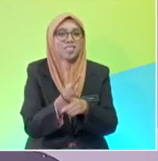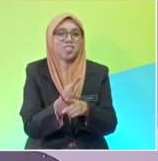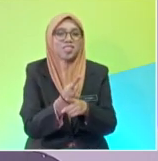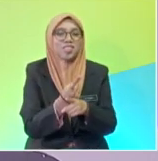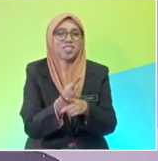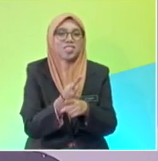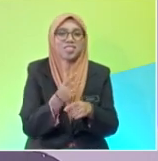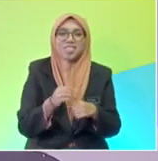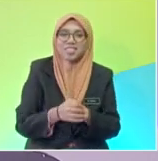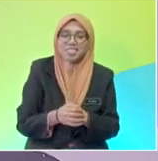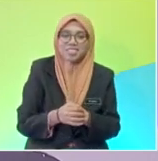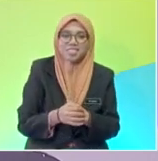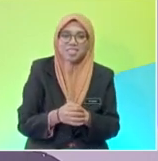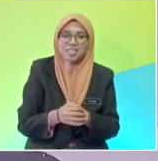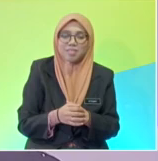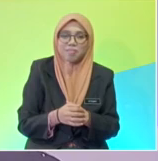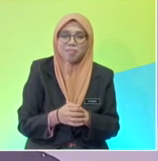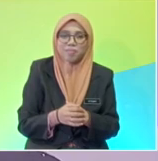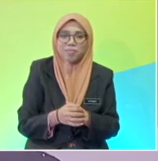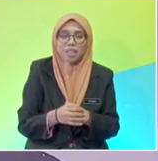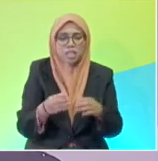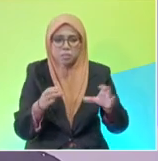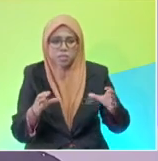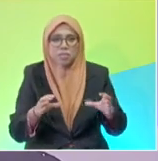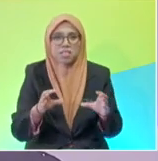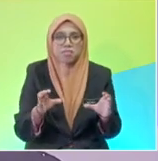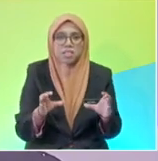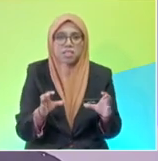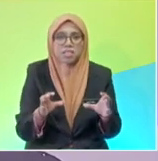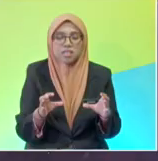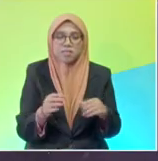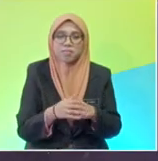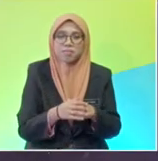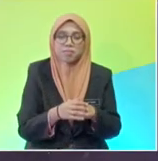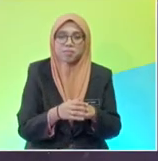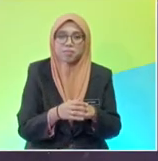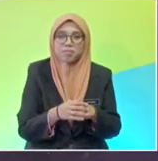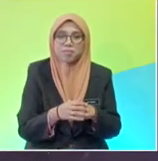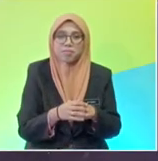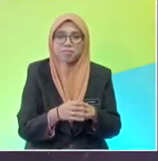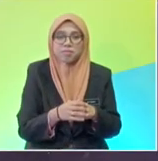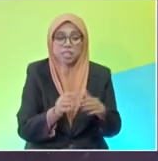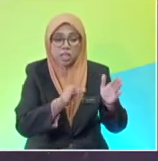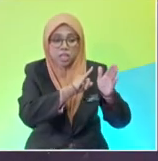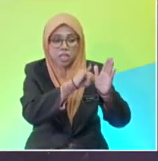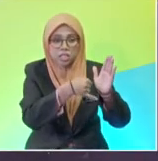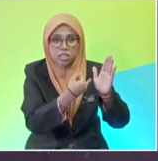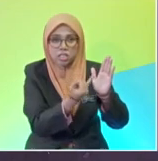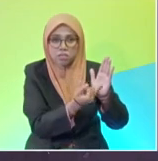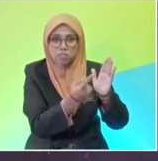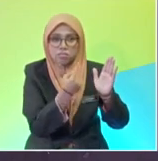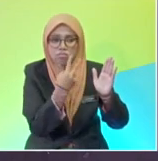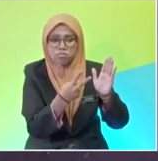Betul. Okey, cepat. Okey, lepas tu saya pula cikgu. Jam di sini tunjuk pukul